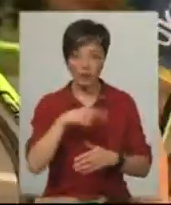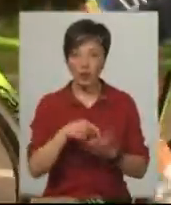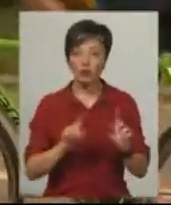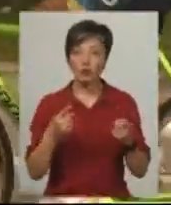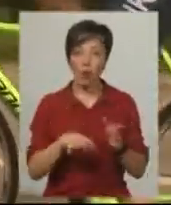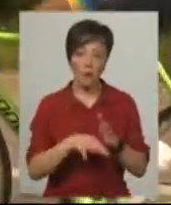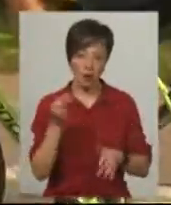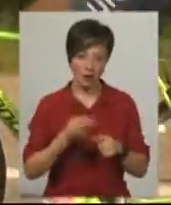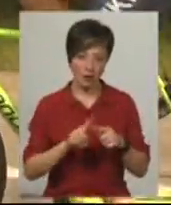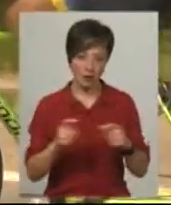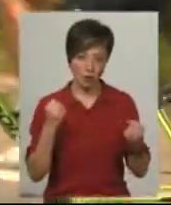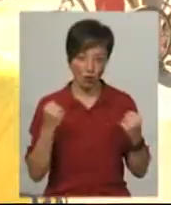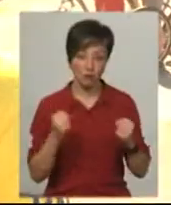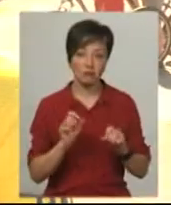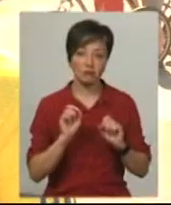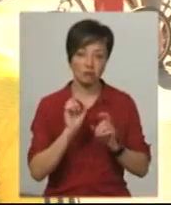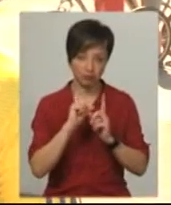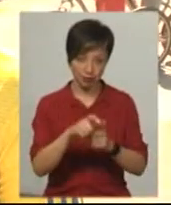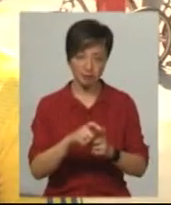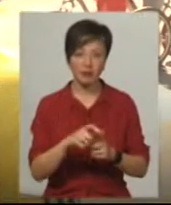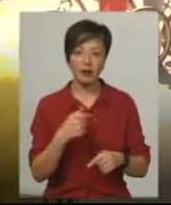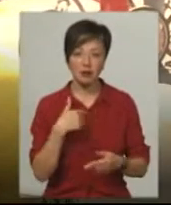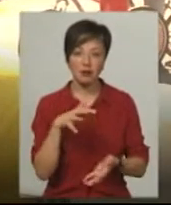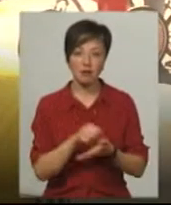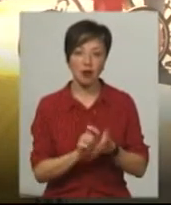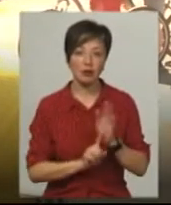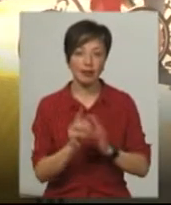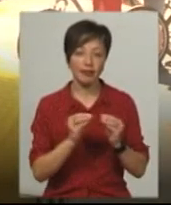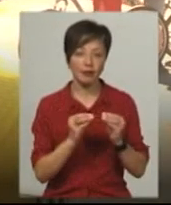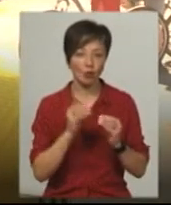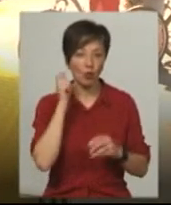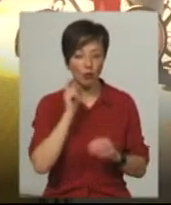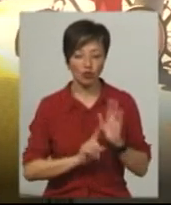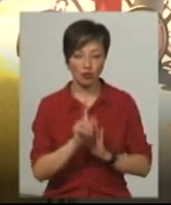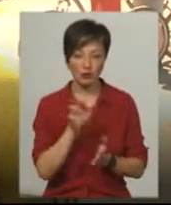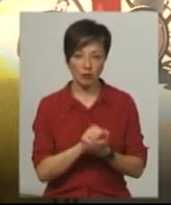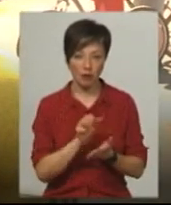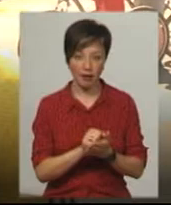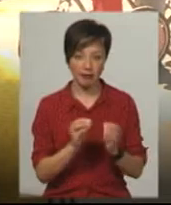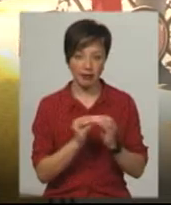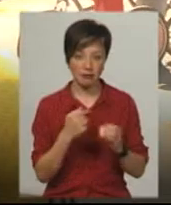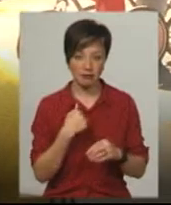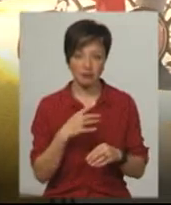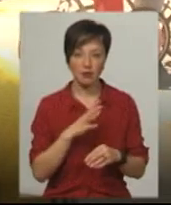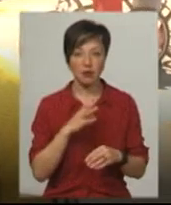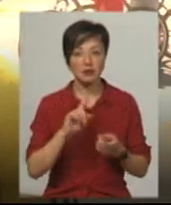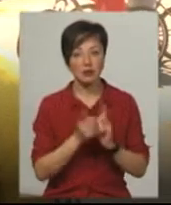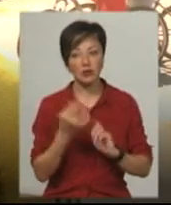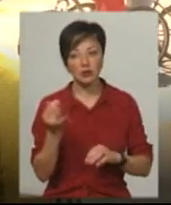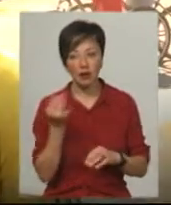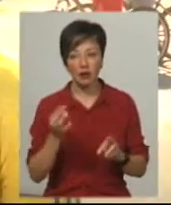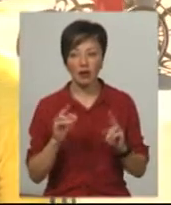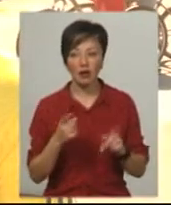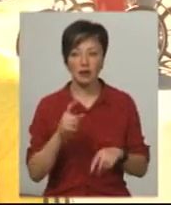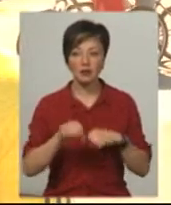чому обрала цей вид спорту, каже таке. Займаюся з 10 років. Почала займатися, тому що стало цікаво, як